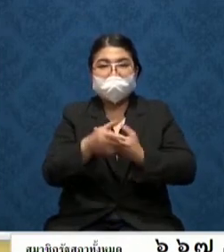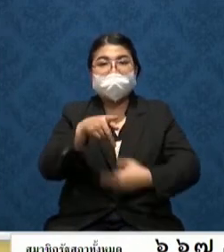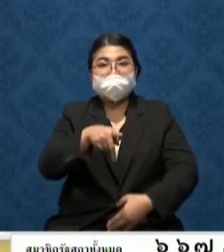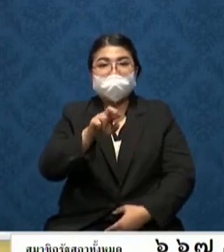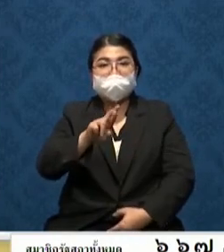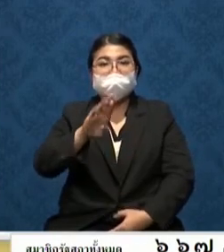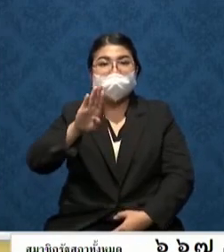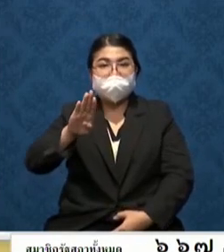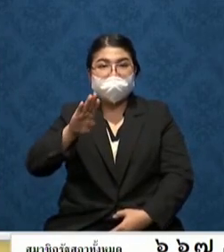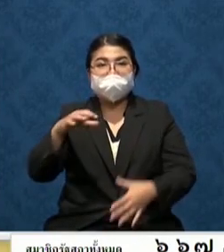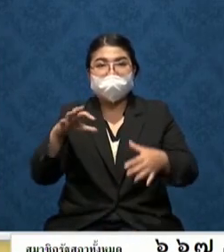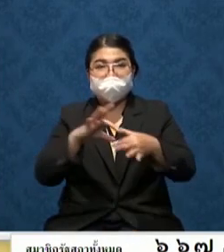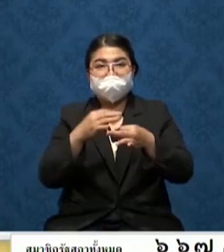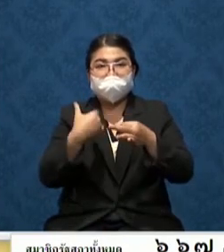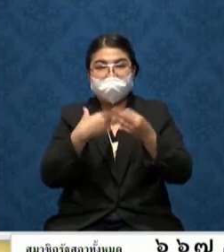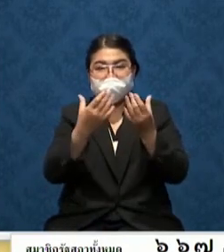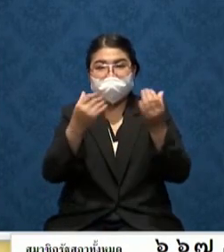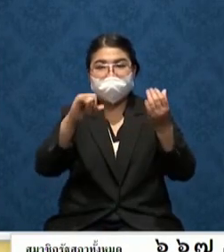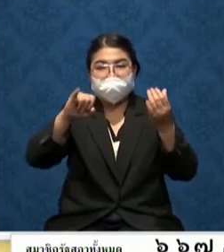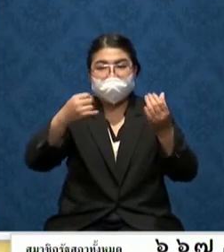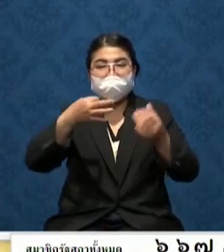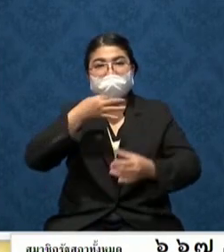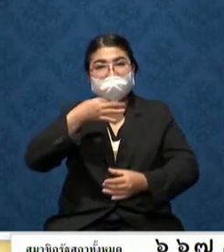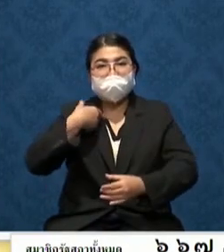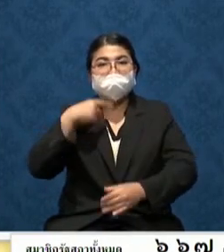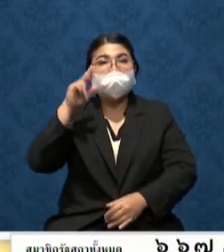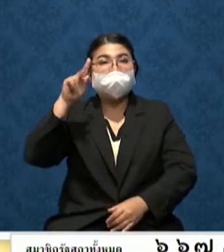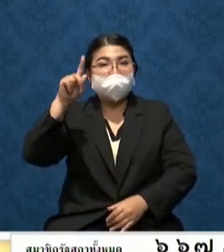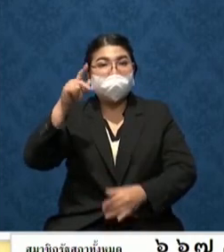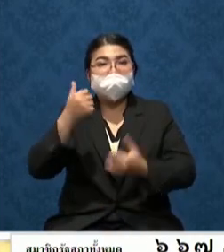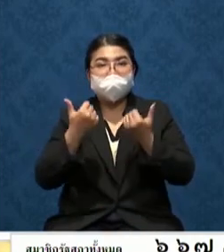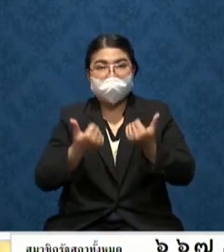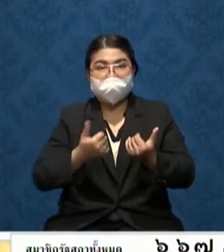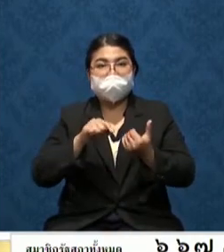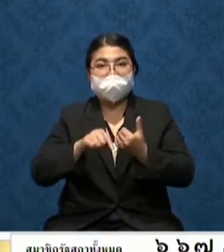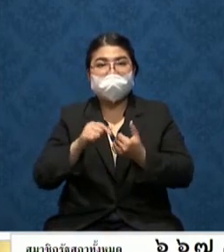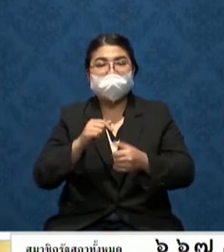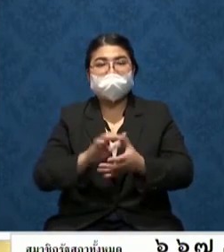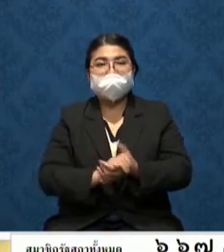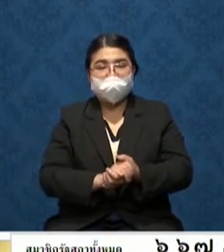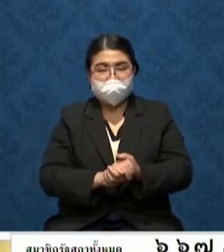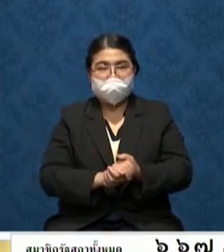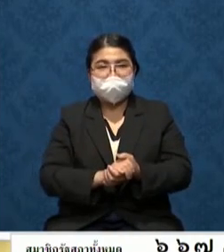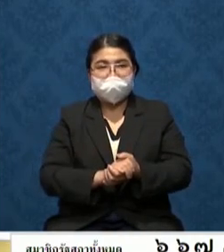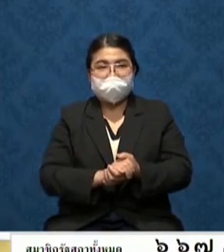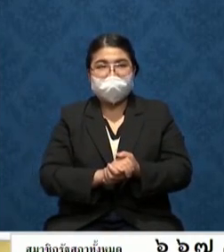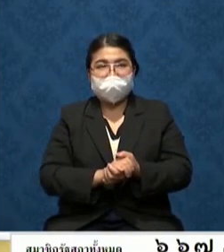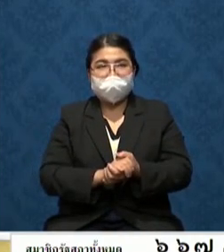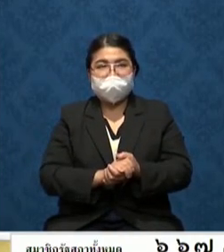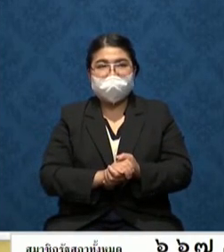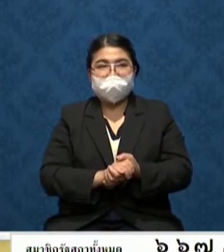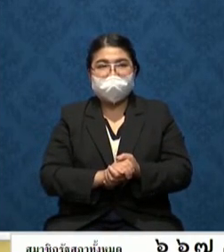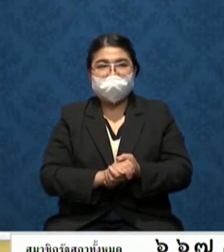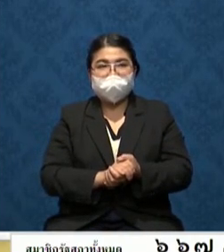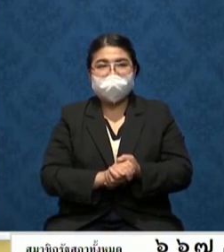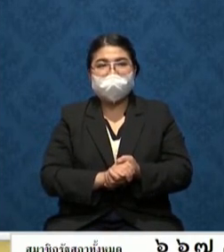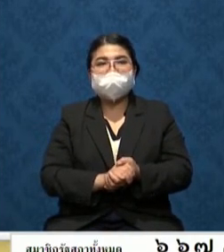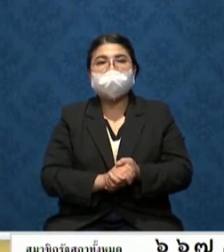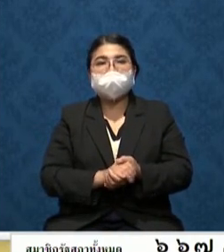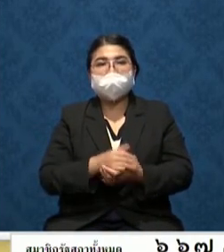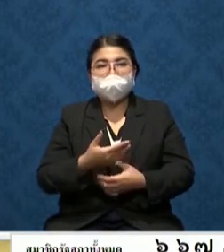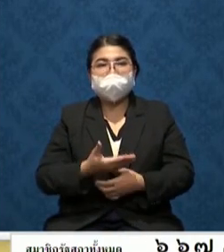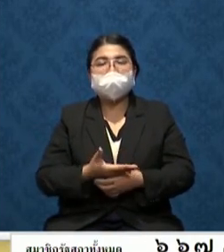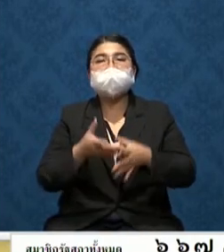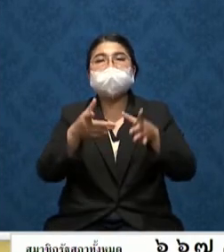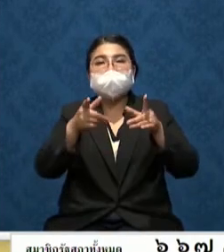ชปัญญัติ ส่งเสริม จริยธรรม แล มรฐาน วิชชชีพ ส มนชน ใน ธาัี้ นะคะดฉัน ก็ ขออนิญาต กับเรีนท่านประทาน